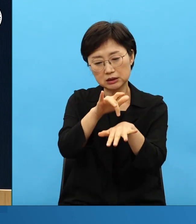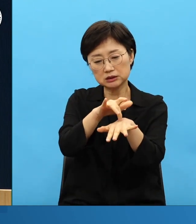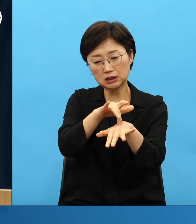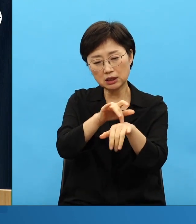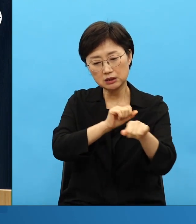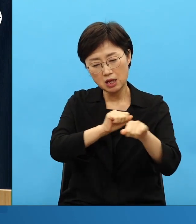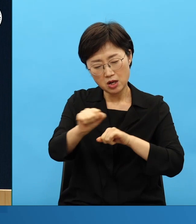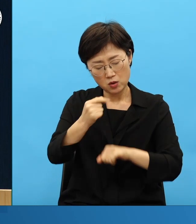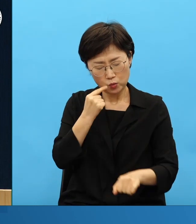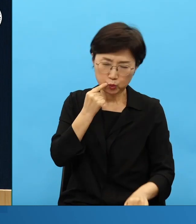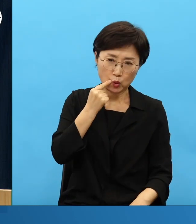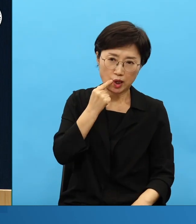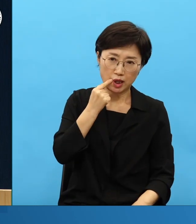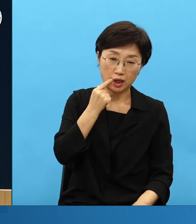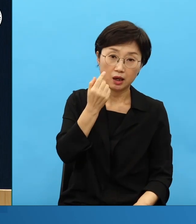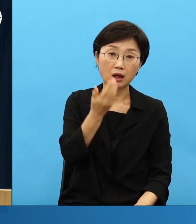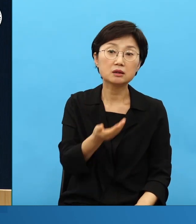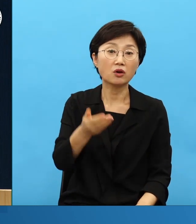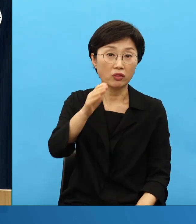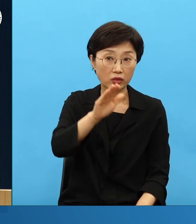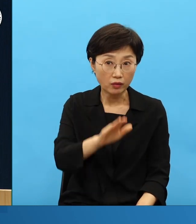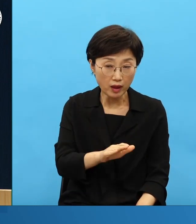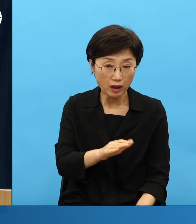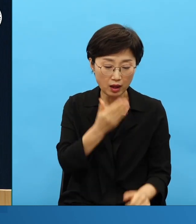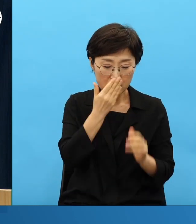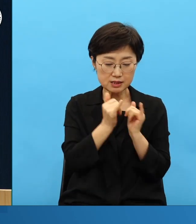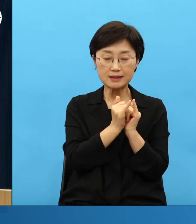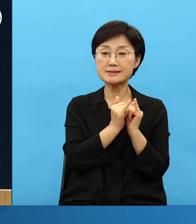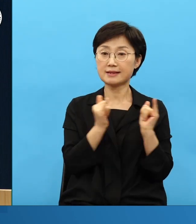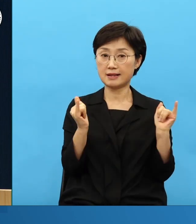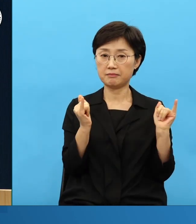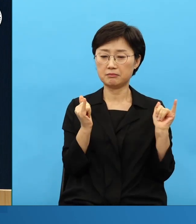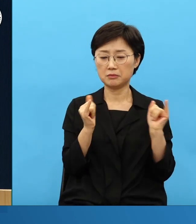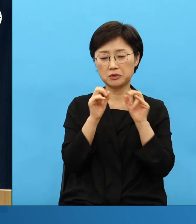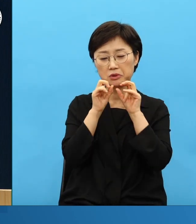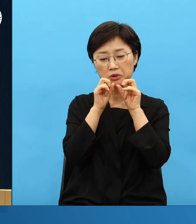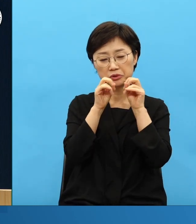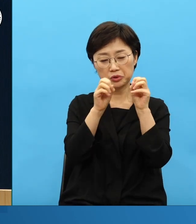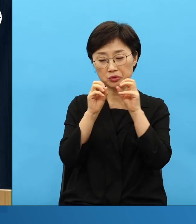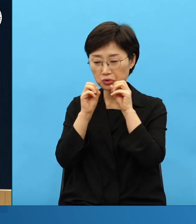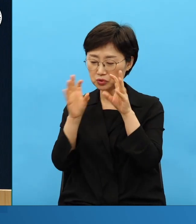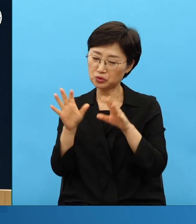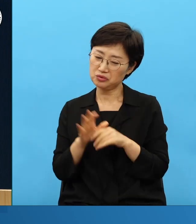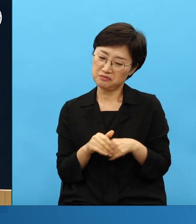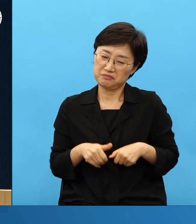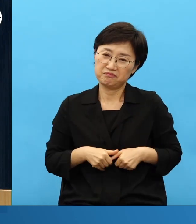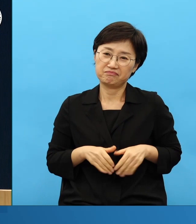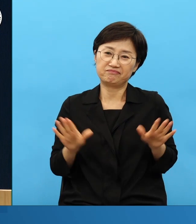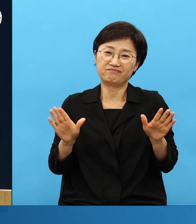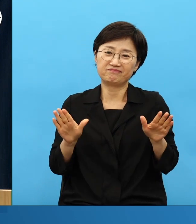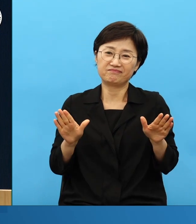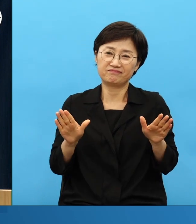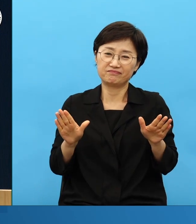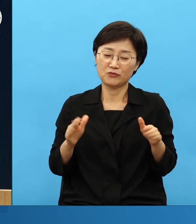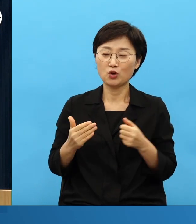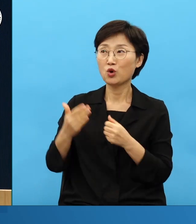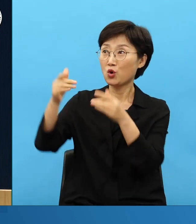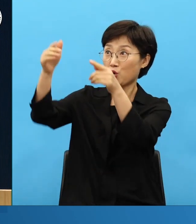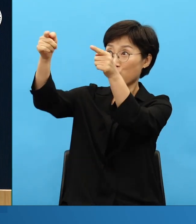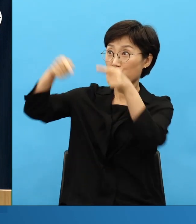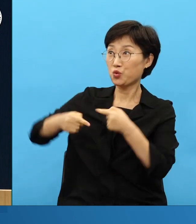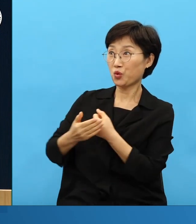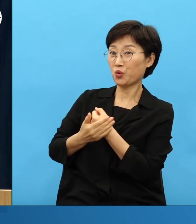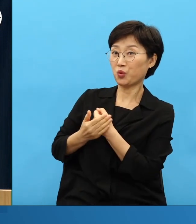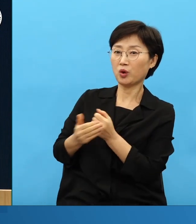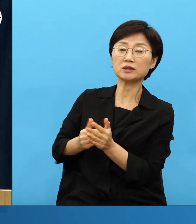하면 안 된다고 생각을 했어요. I'll speak of this in the second service, but despite the fact that the forces of darkness are spreading all throughout the world, the Jewish people did not realize the need